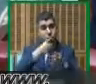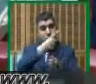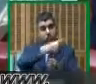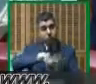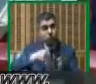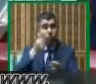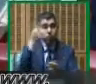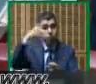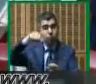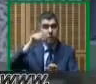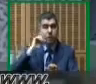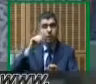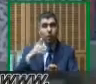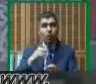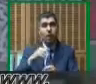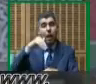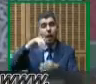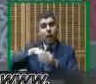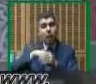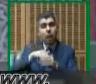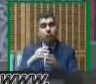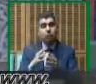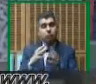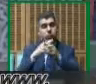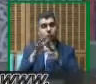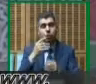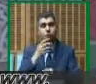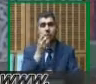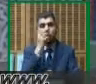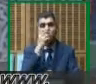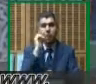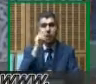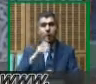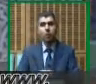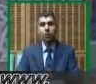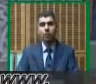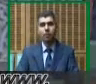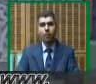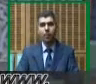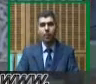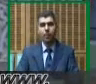المستشارين من فريق تحالف الاشتراك لتقديم السؤال. تفضل السيد المستشار.